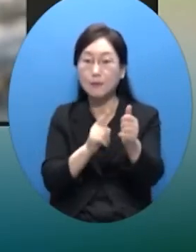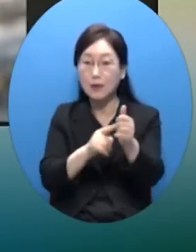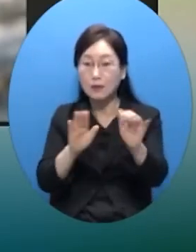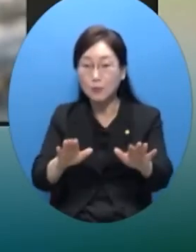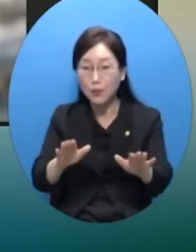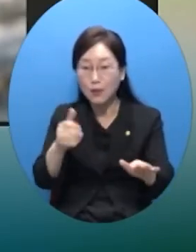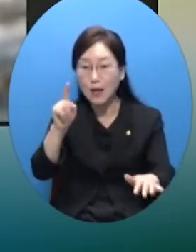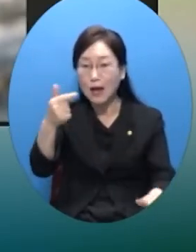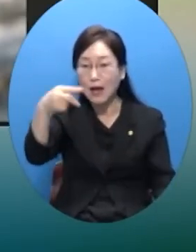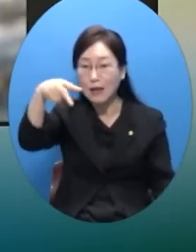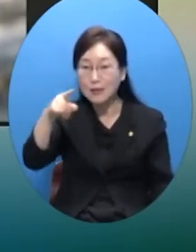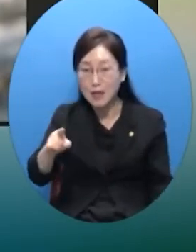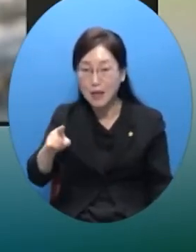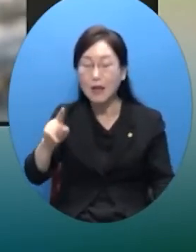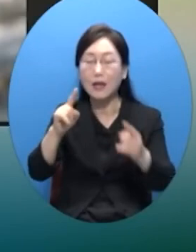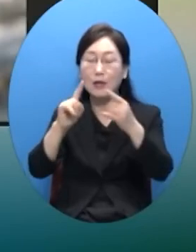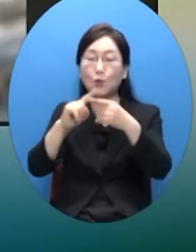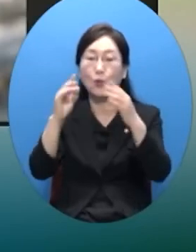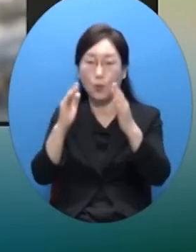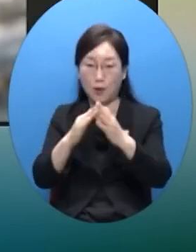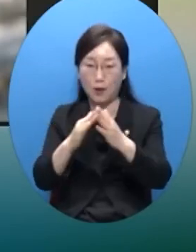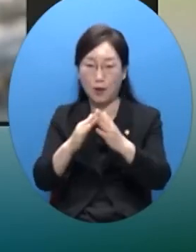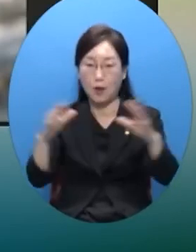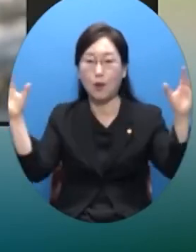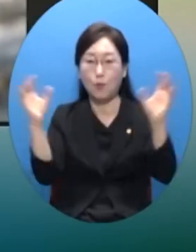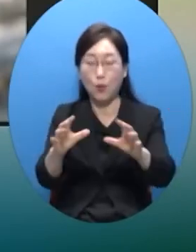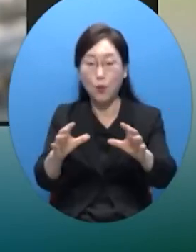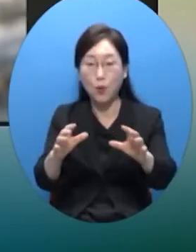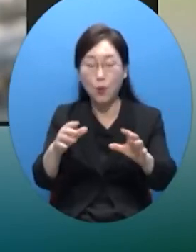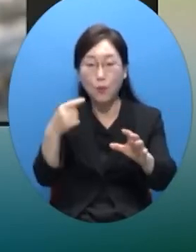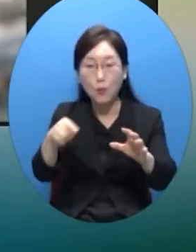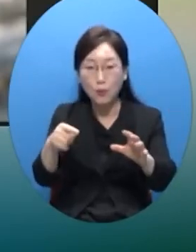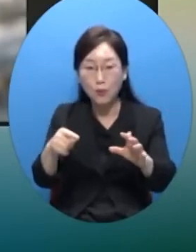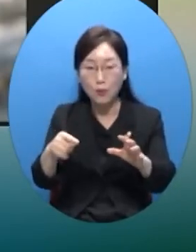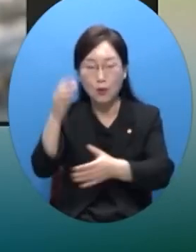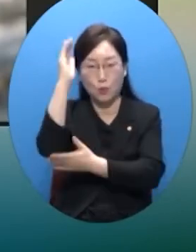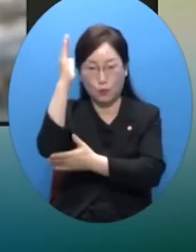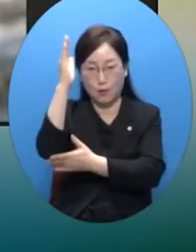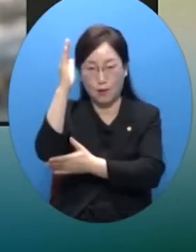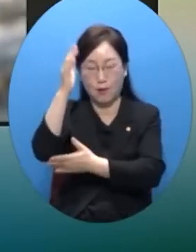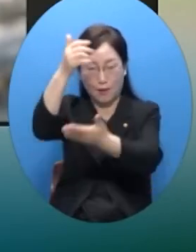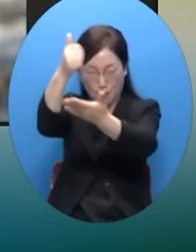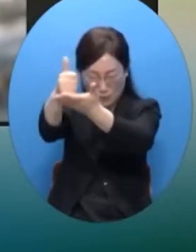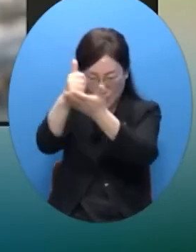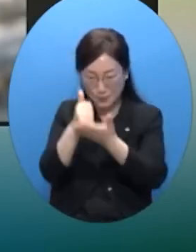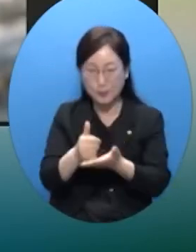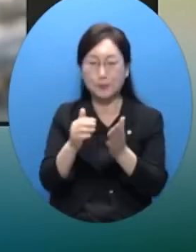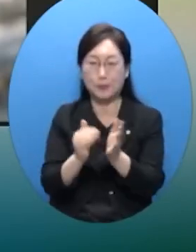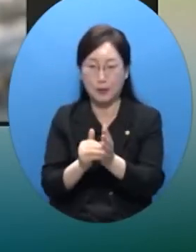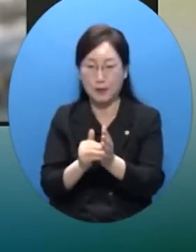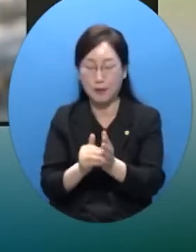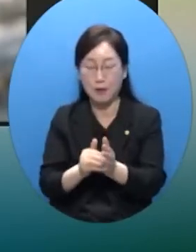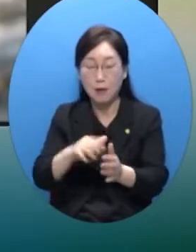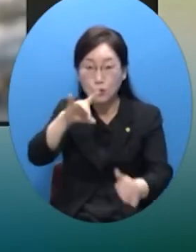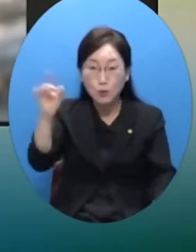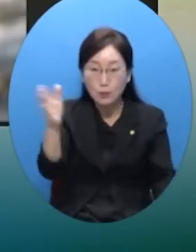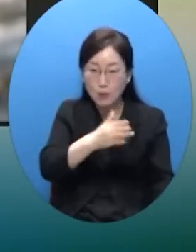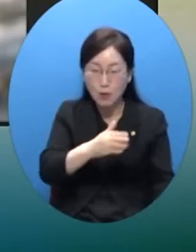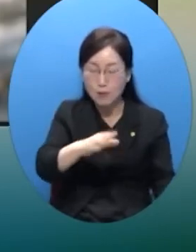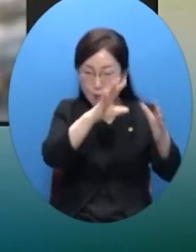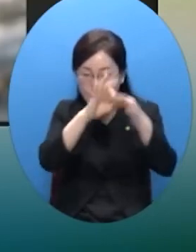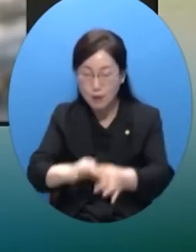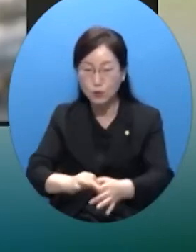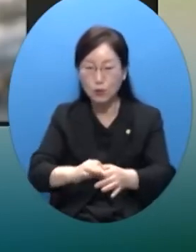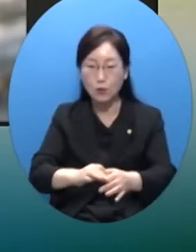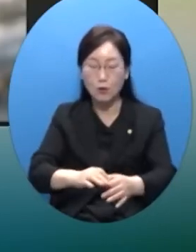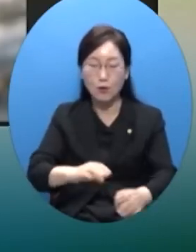한신교회에서 열린 목회자 세미나에 주강사로 오셨는데 처음부터 끝까지 우리 오순절 순복음